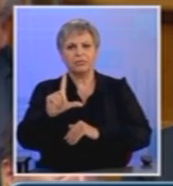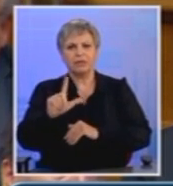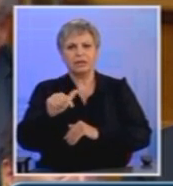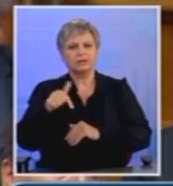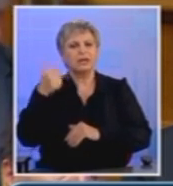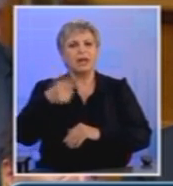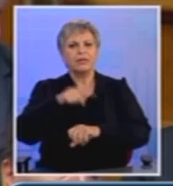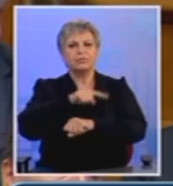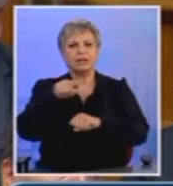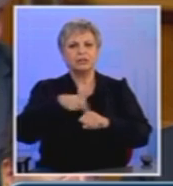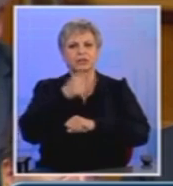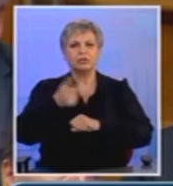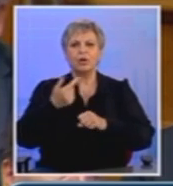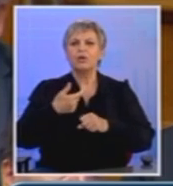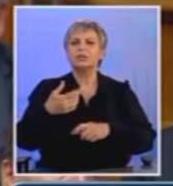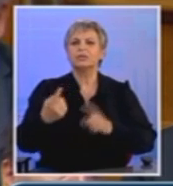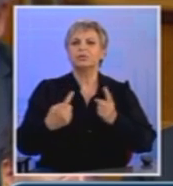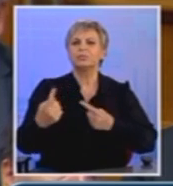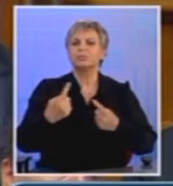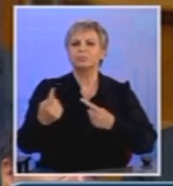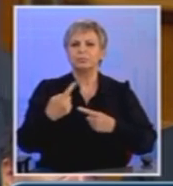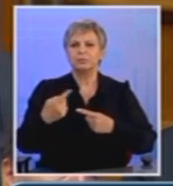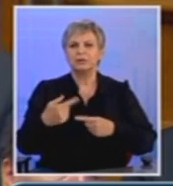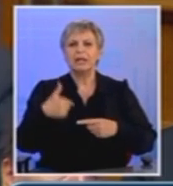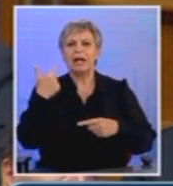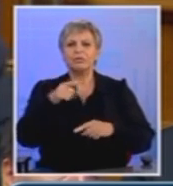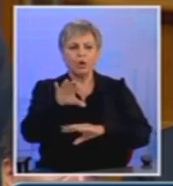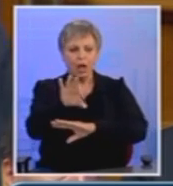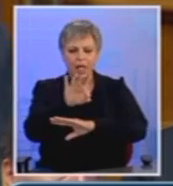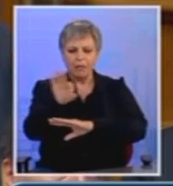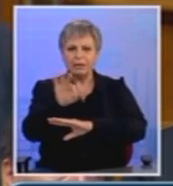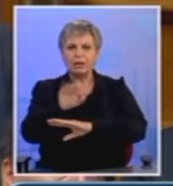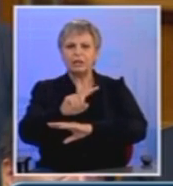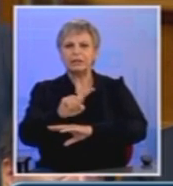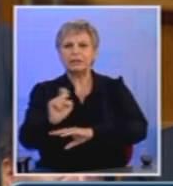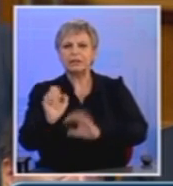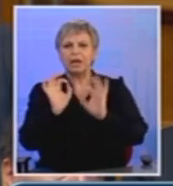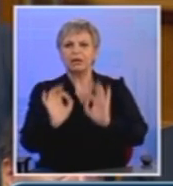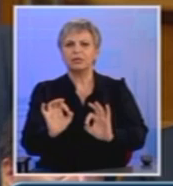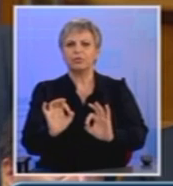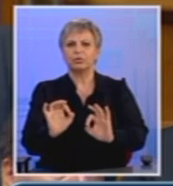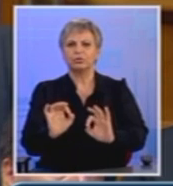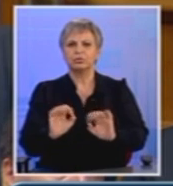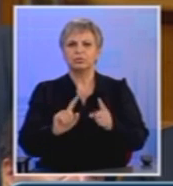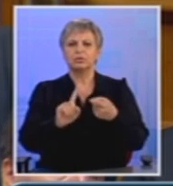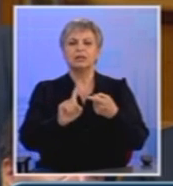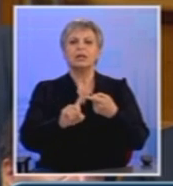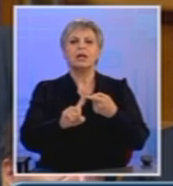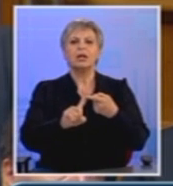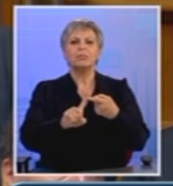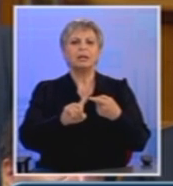διαπραγμάτευση οι επιλογές που είχα μπροστά μου ήταν συγκεκριμένες η μία